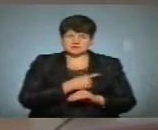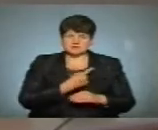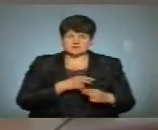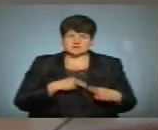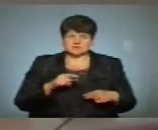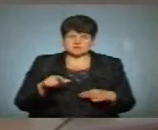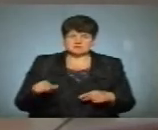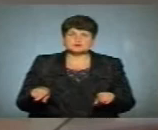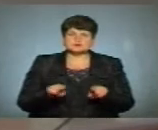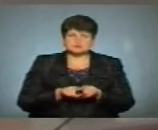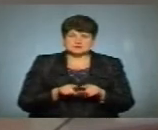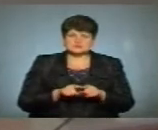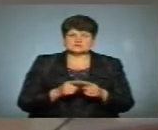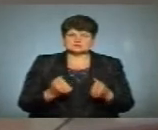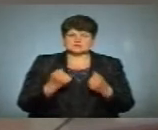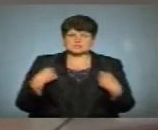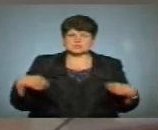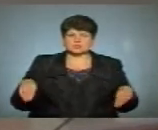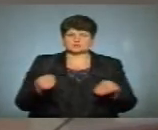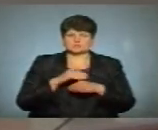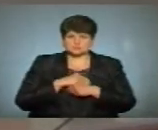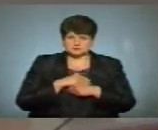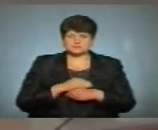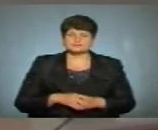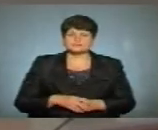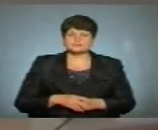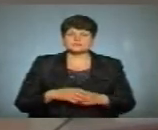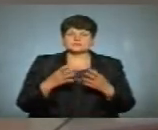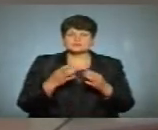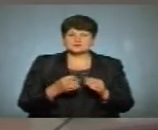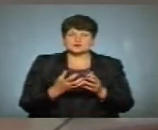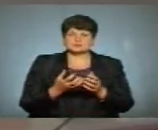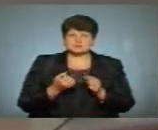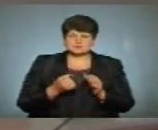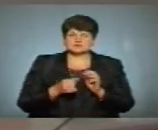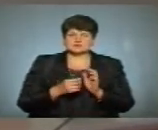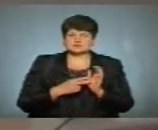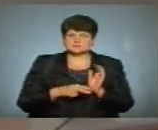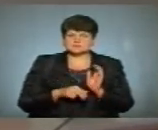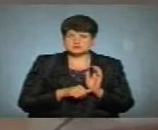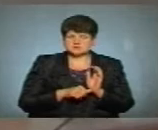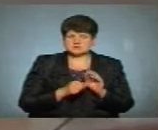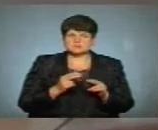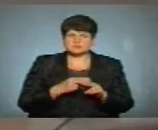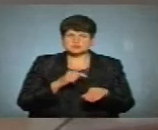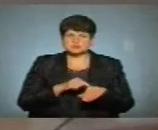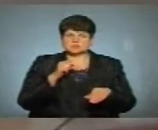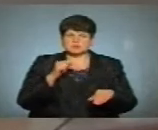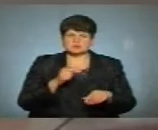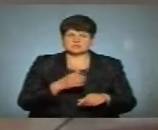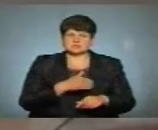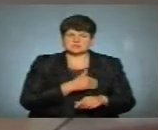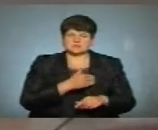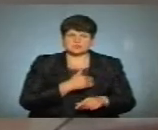працівників та стільки ж то захисних костюмів. І отримали 86 6 безконтактних термометрів, які будуть на